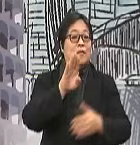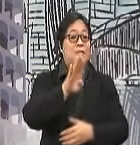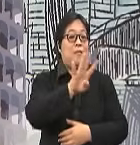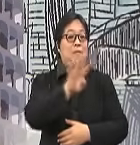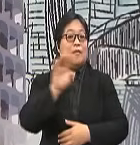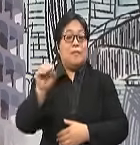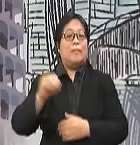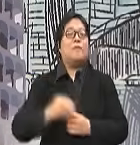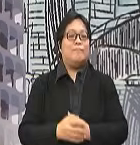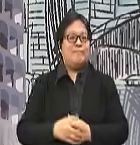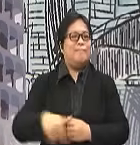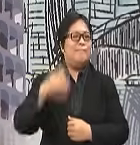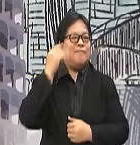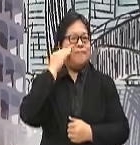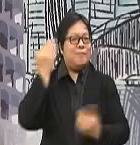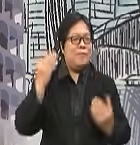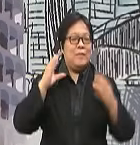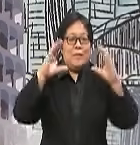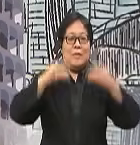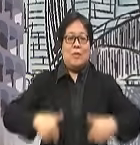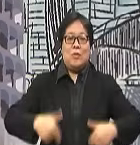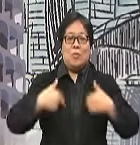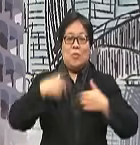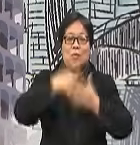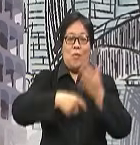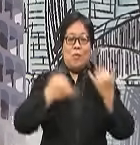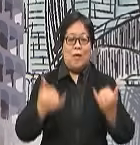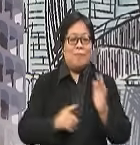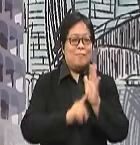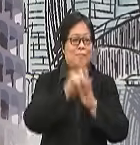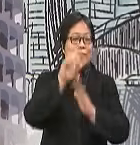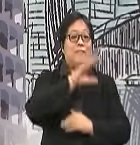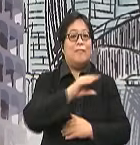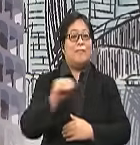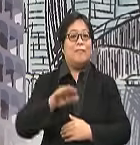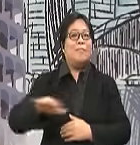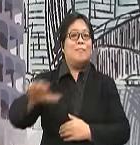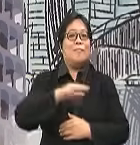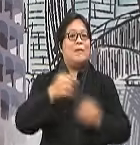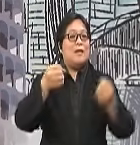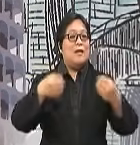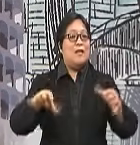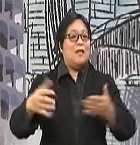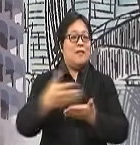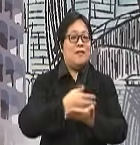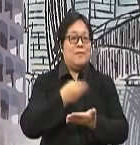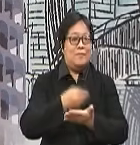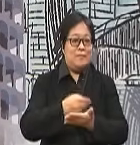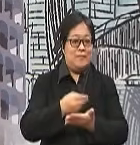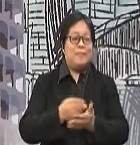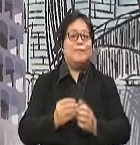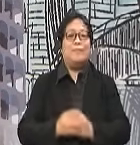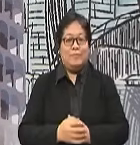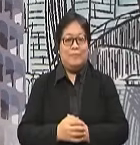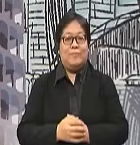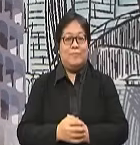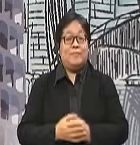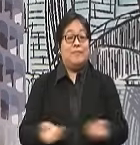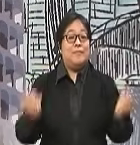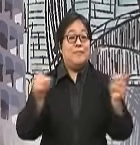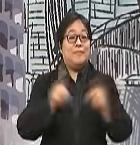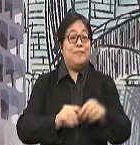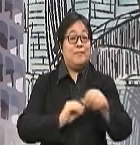40 mengambil Kirk Oscar hidup yang semakin meningkat dan ramai yang kehilangan sumber pendapatan susulan